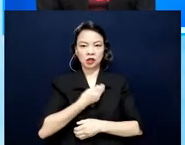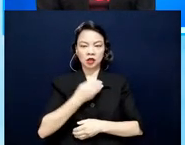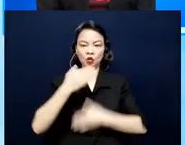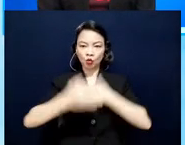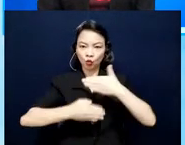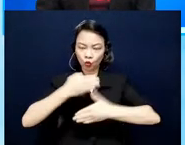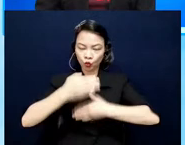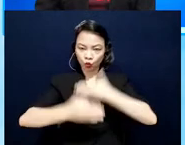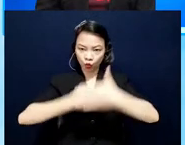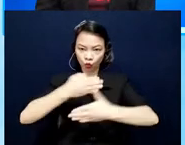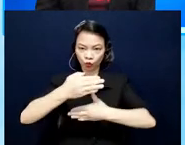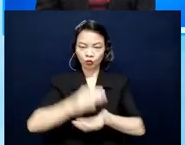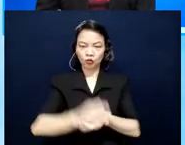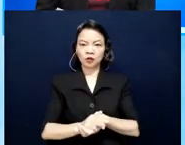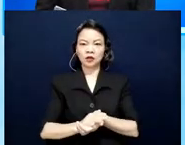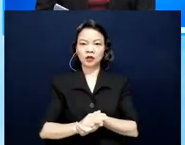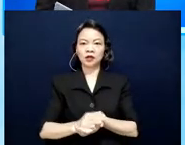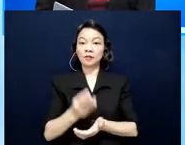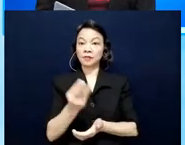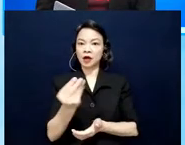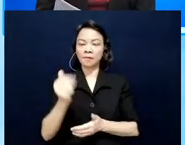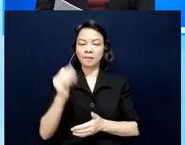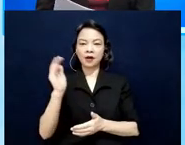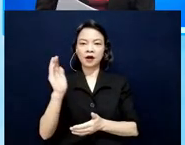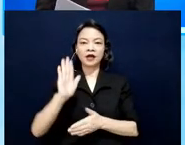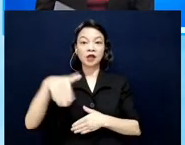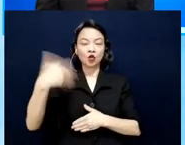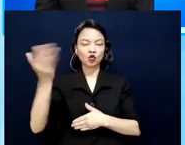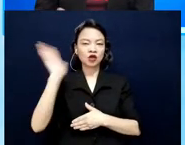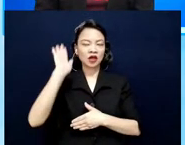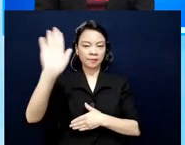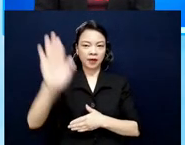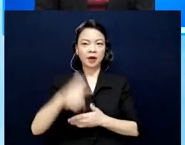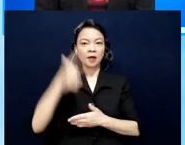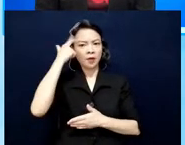ke beberapa tahun ke depan, sehingga nanti pembelajarannya bisa kita